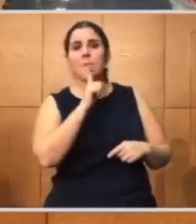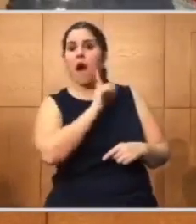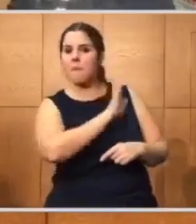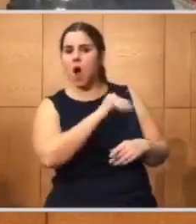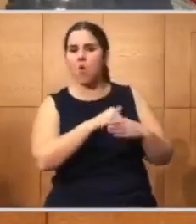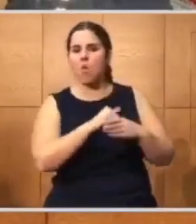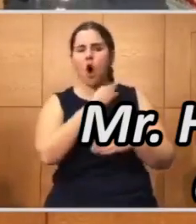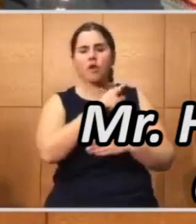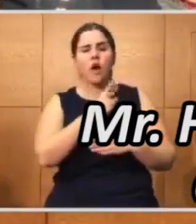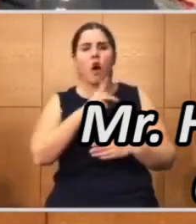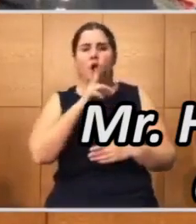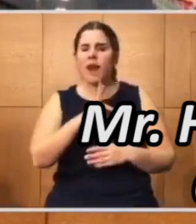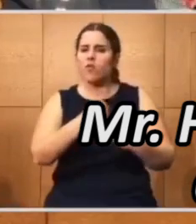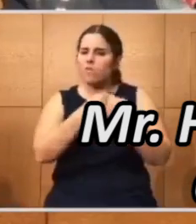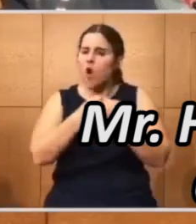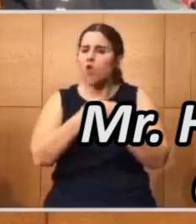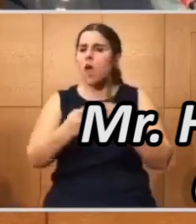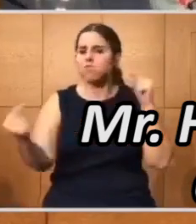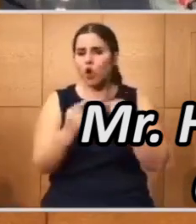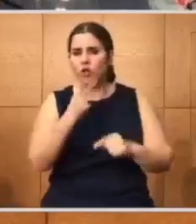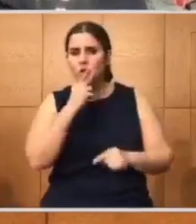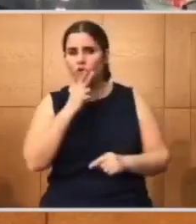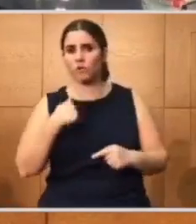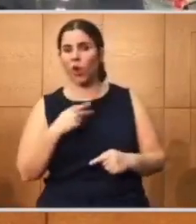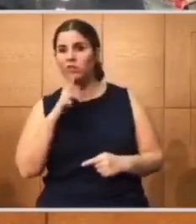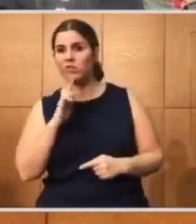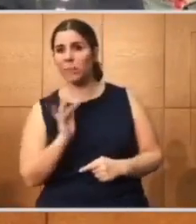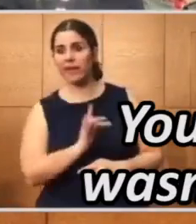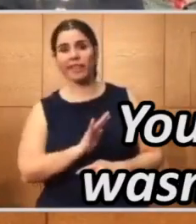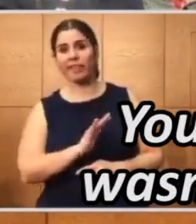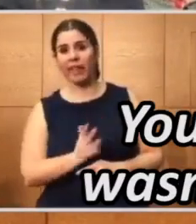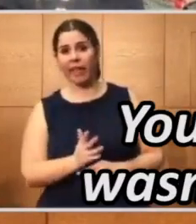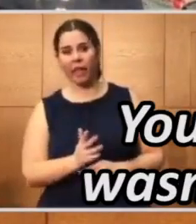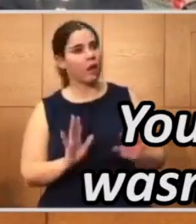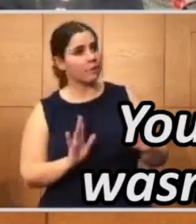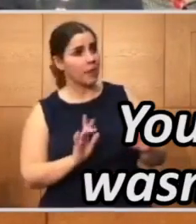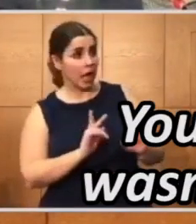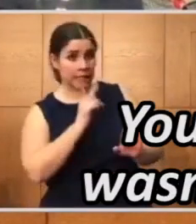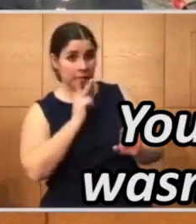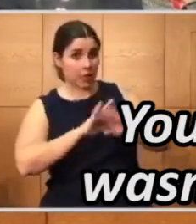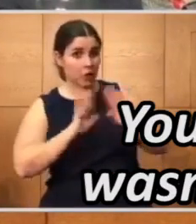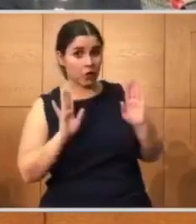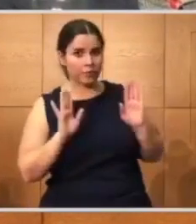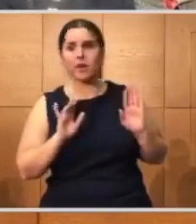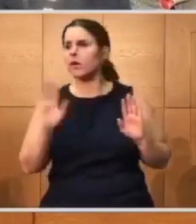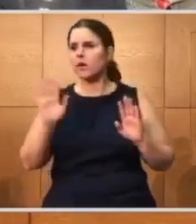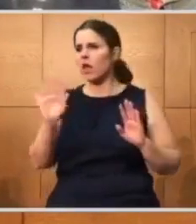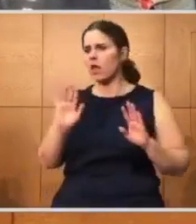proti kouření na celém širém světě. Pane Horáčku, nic tvrdšího to nebylo? Že už ne. Tak. Zkusil jste jen cigarety, nic tvrdšího to nebylo?